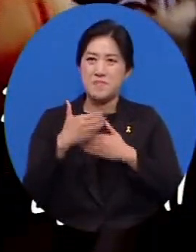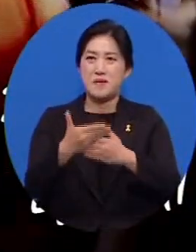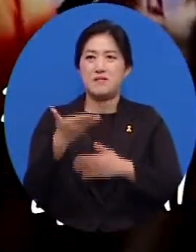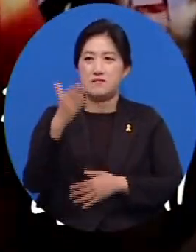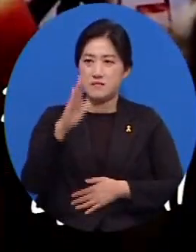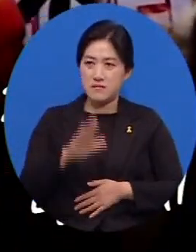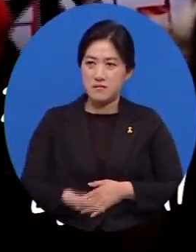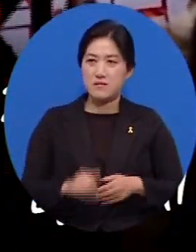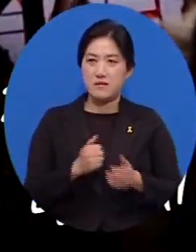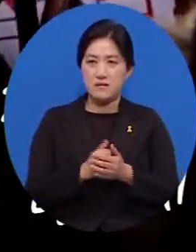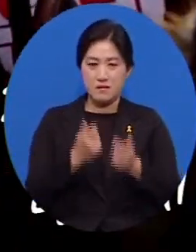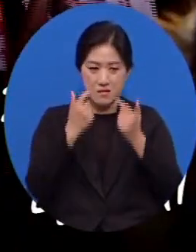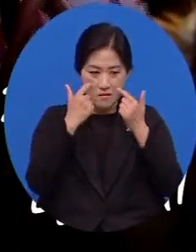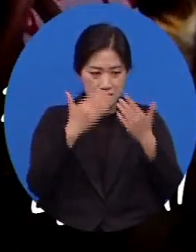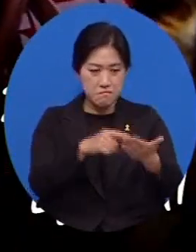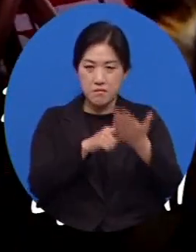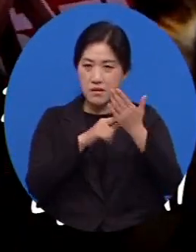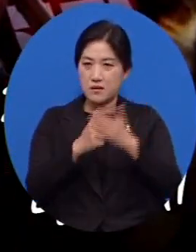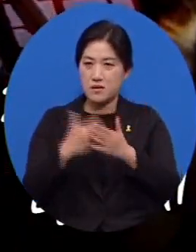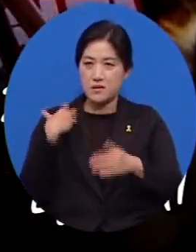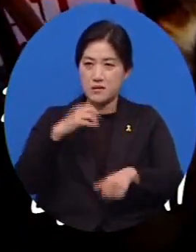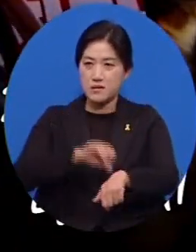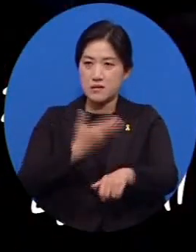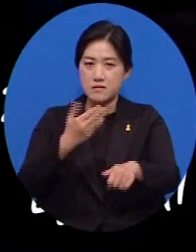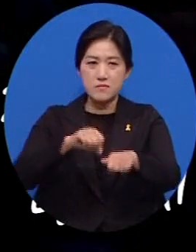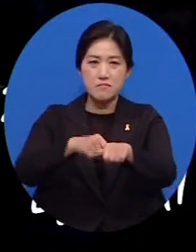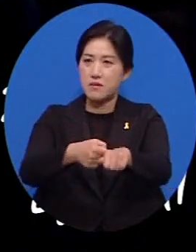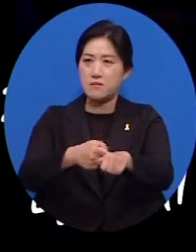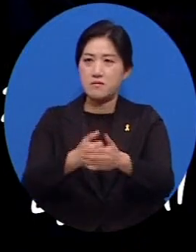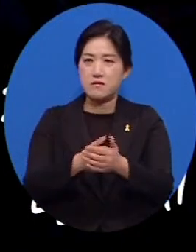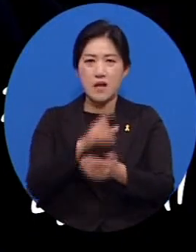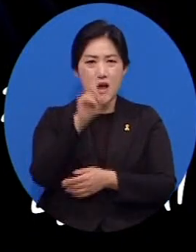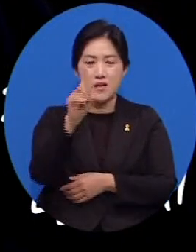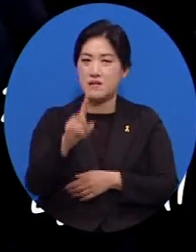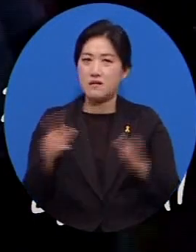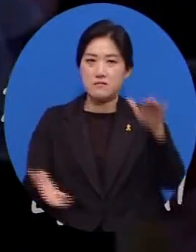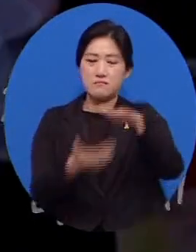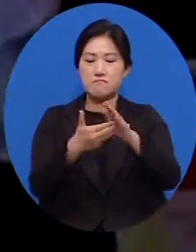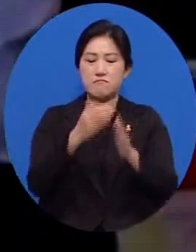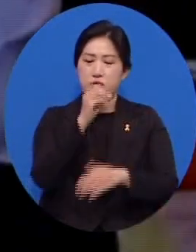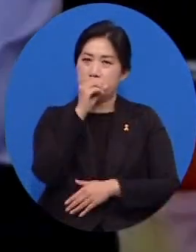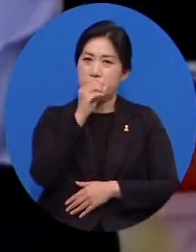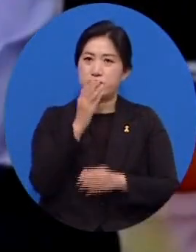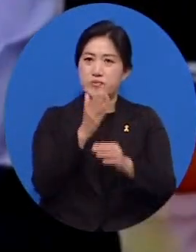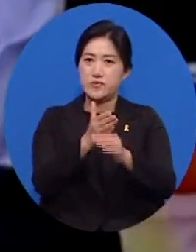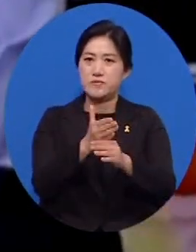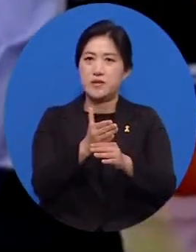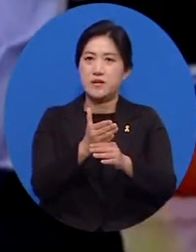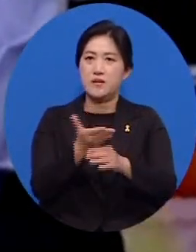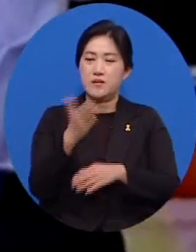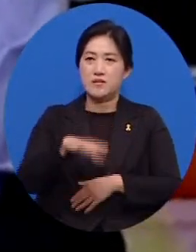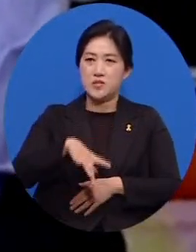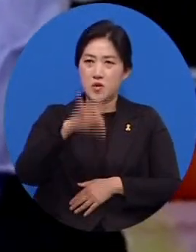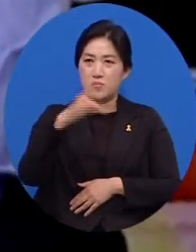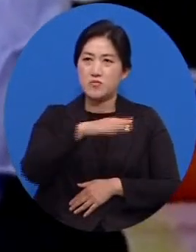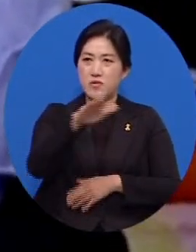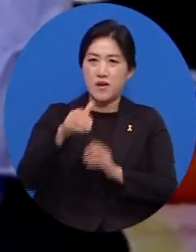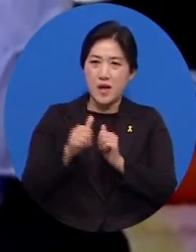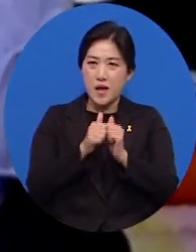그런데 밝혀진 것도 책임자 처벌도 하나도 되고 있지 않은데 그래도 처음에 우리와